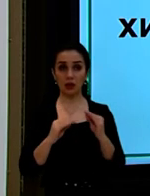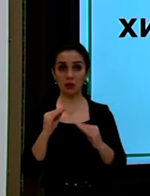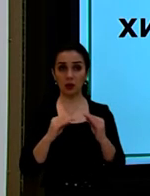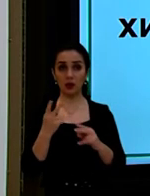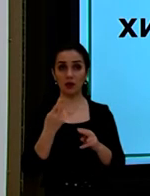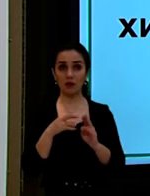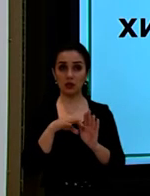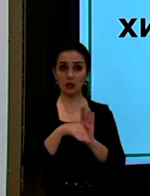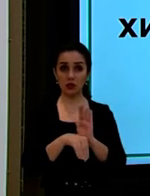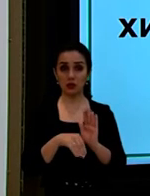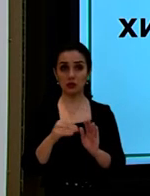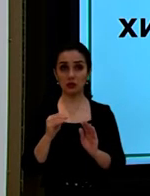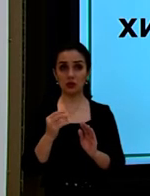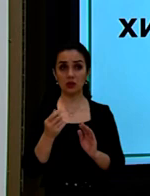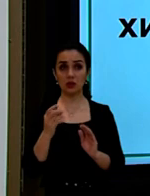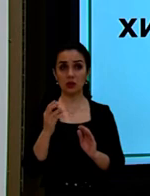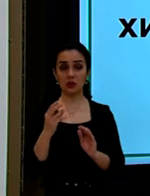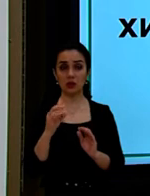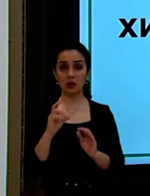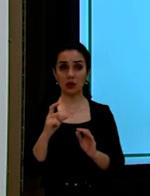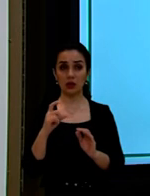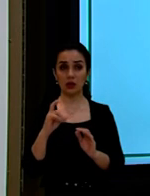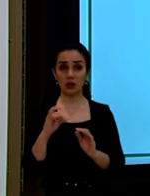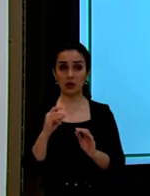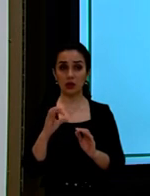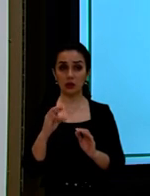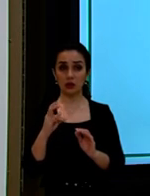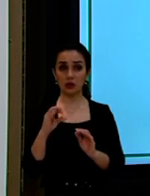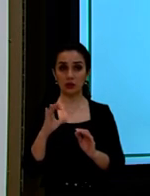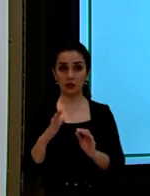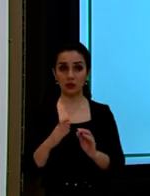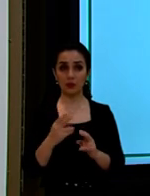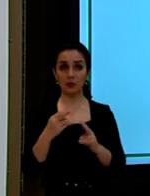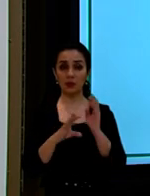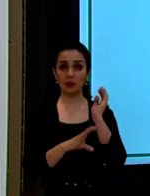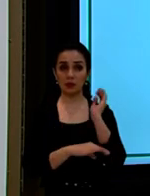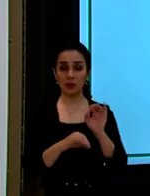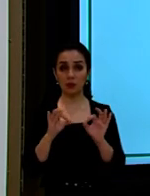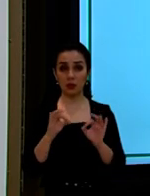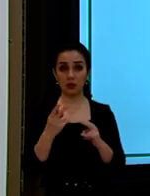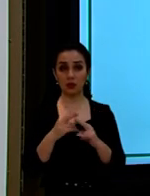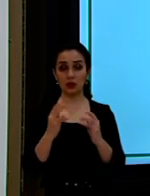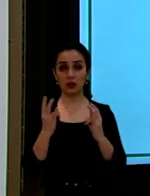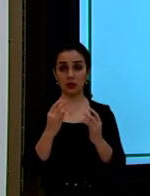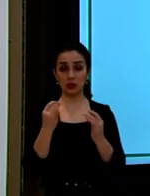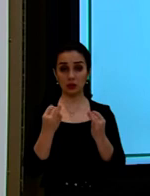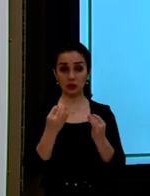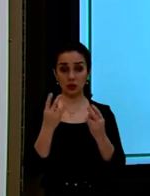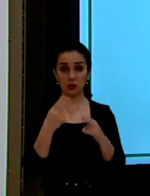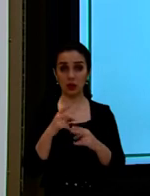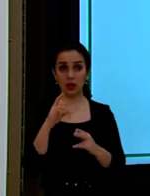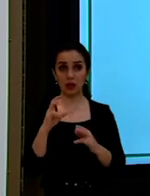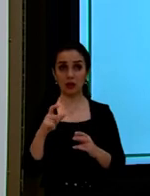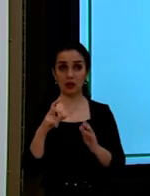входящих состав и агентов и последнее правило который мы с вами рассмотрим это